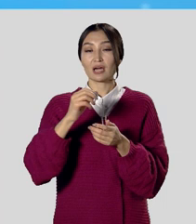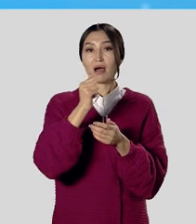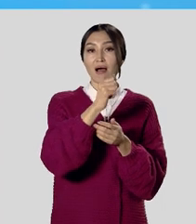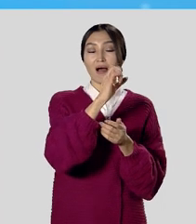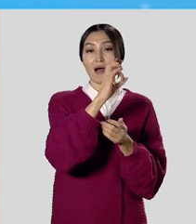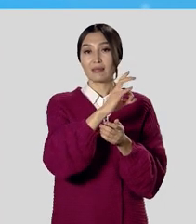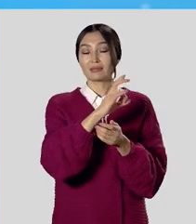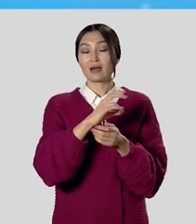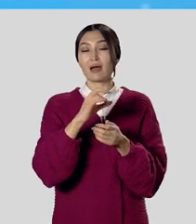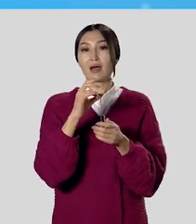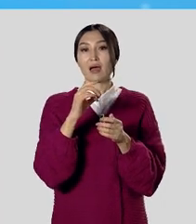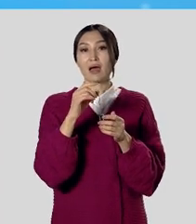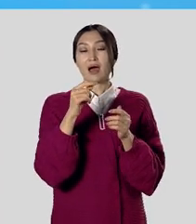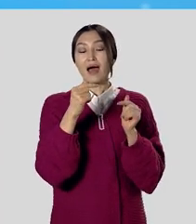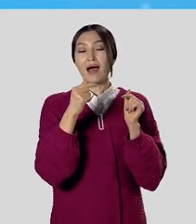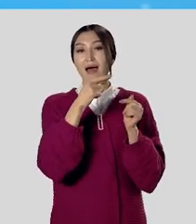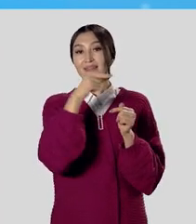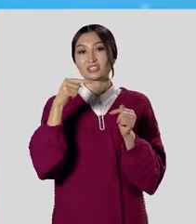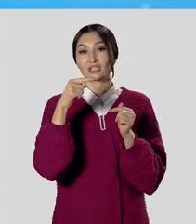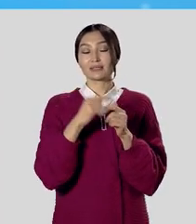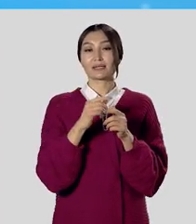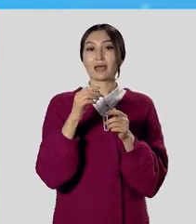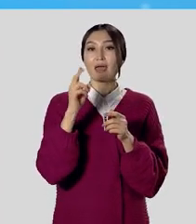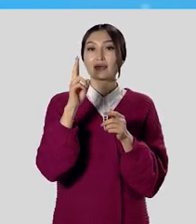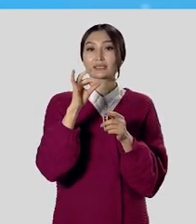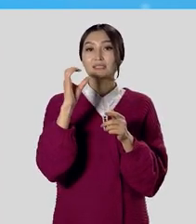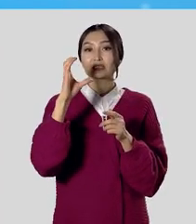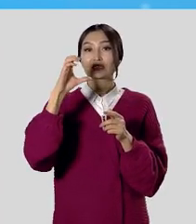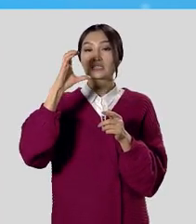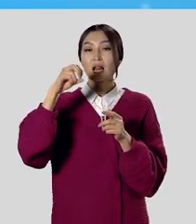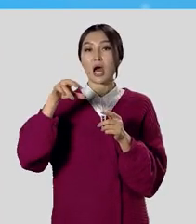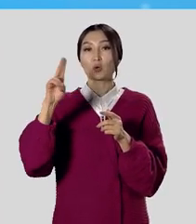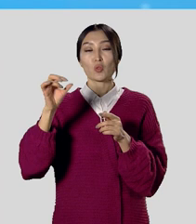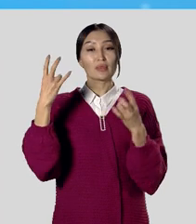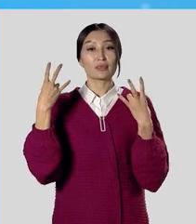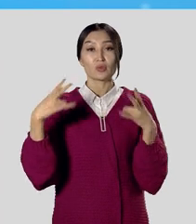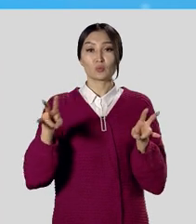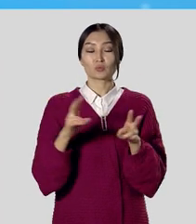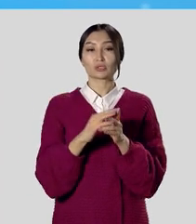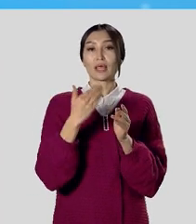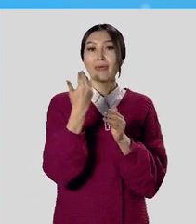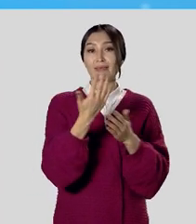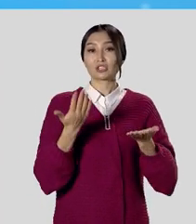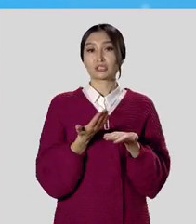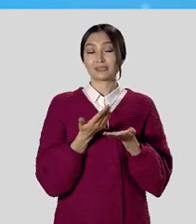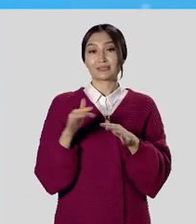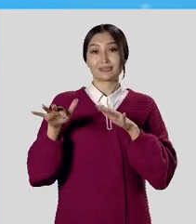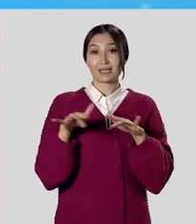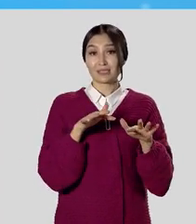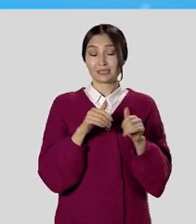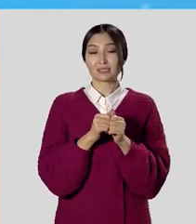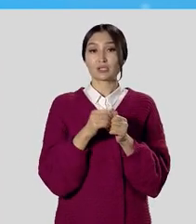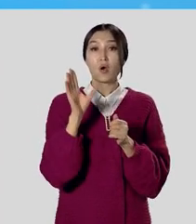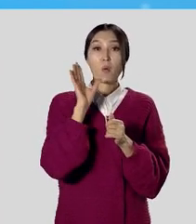«аан» – отрицательная частица – кислород не нужен. Процессы их